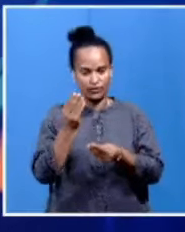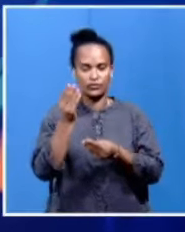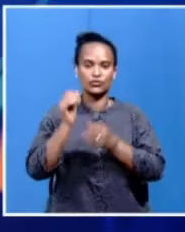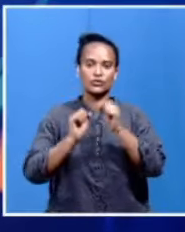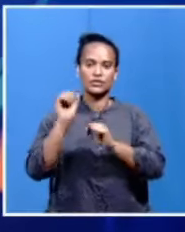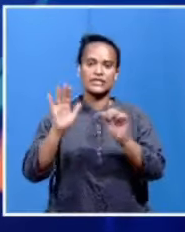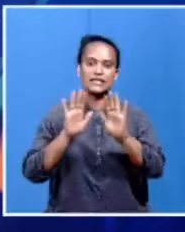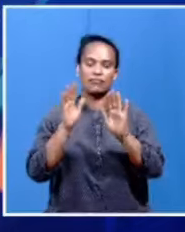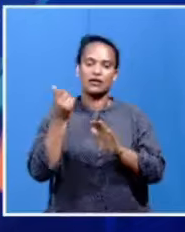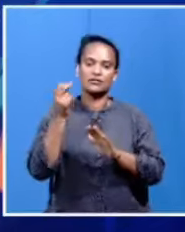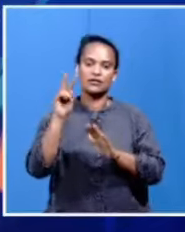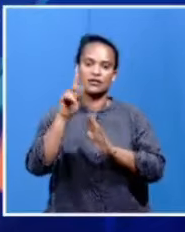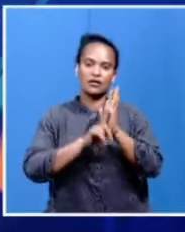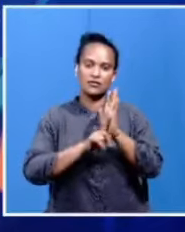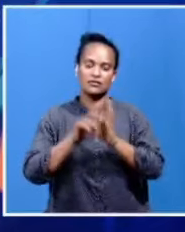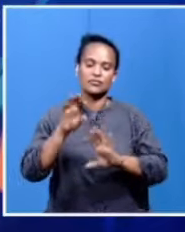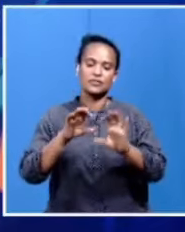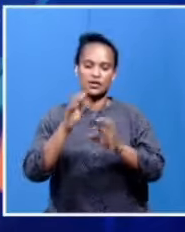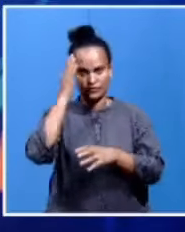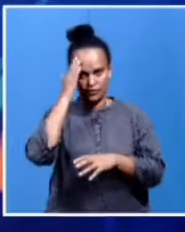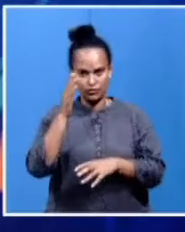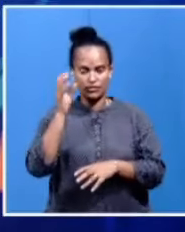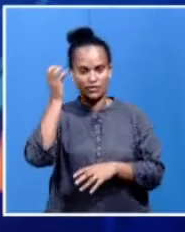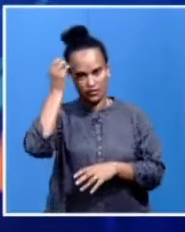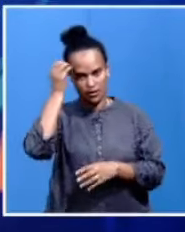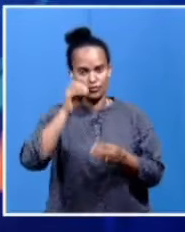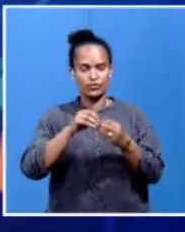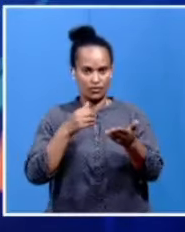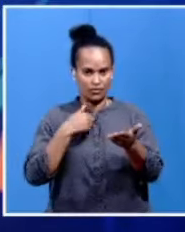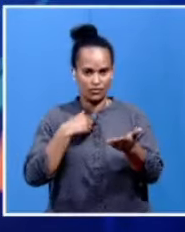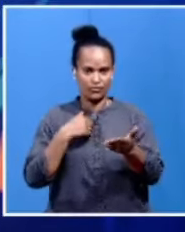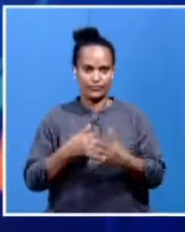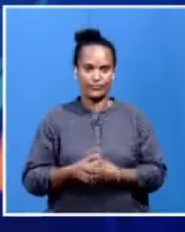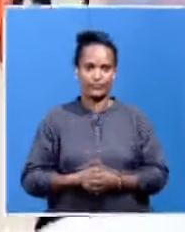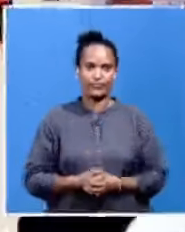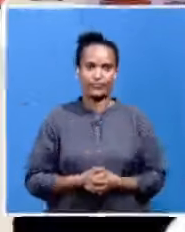على تسنبت عصر تلتن حاسة كم زكاد ونزفلاتيو سقاب زفروت وسحزر زرلو